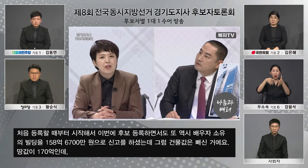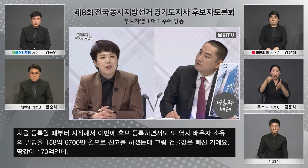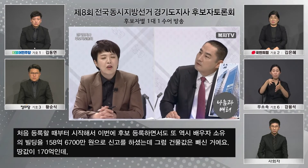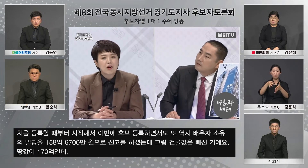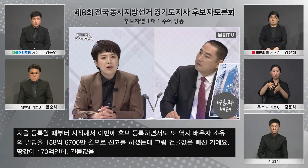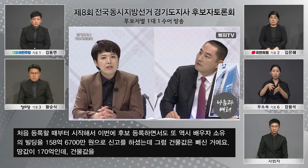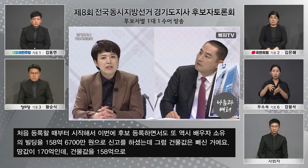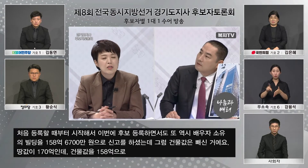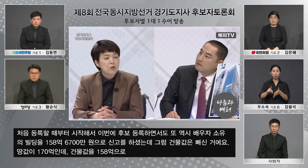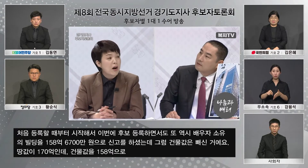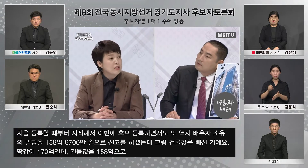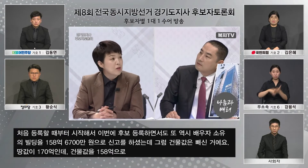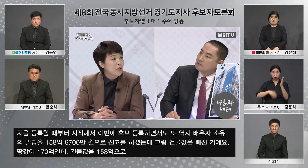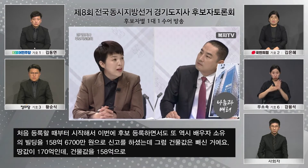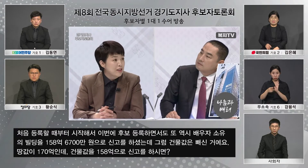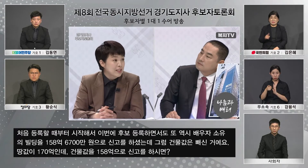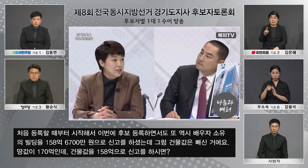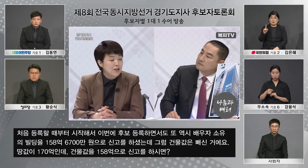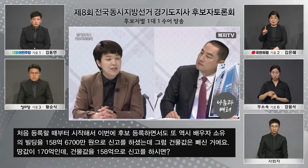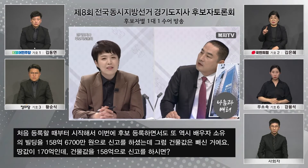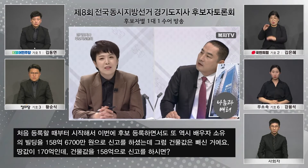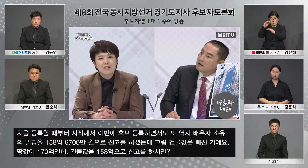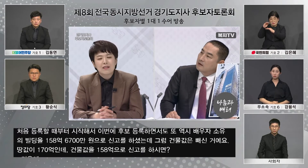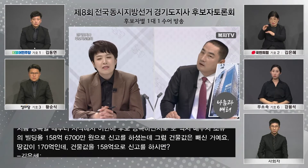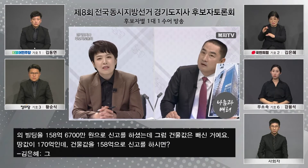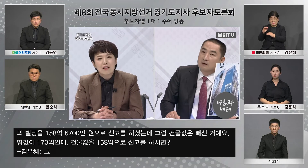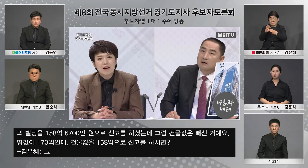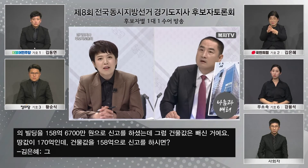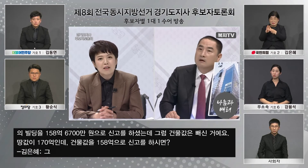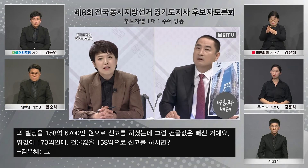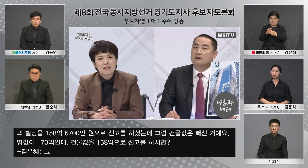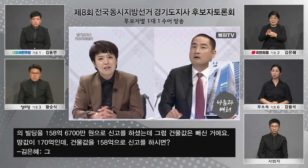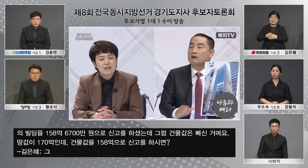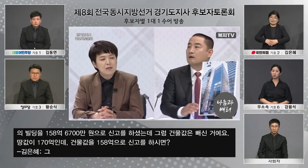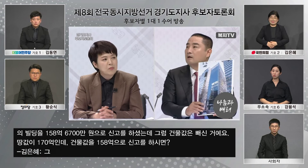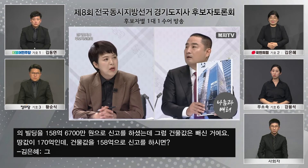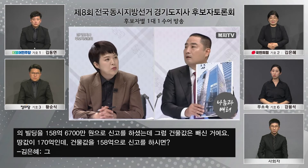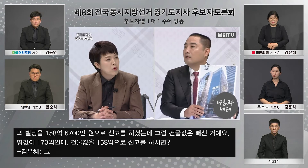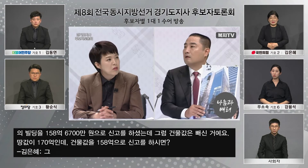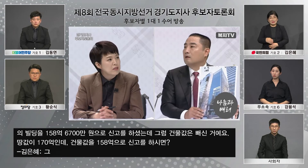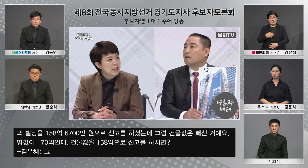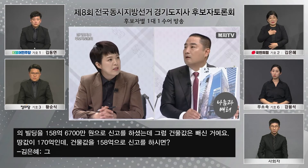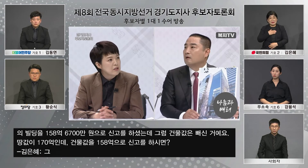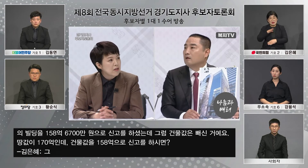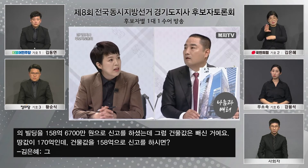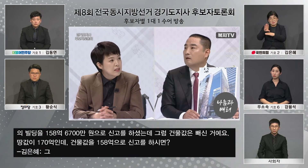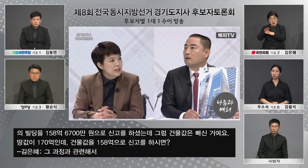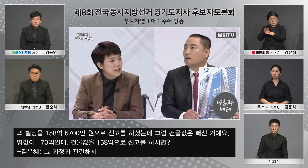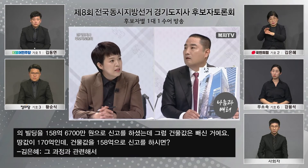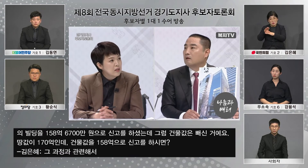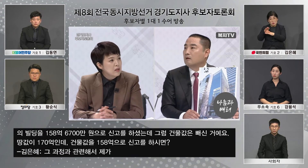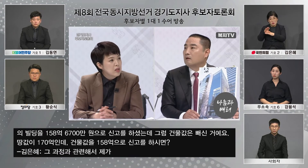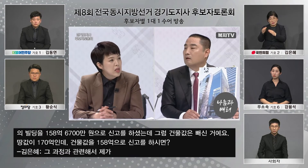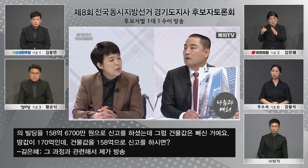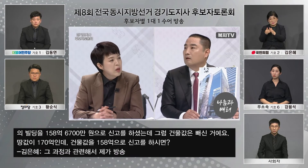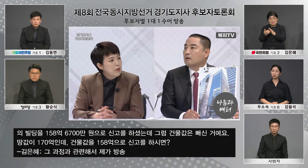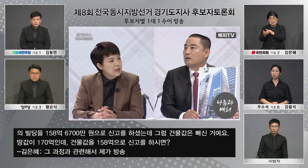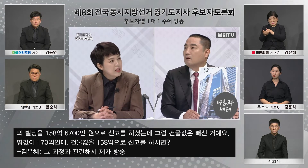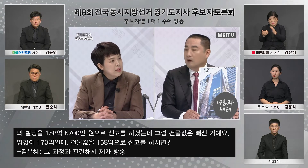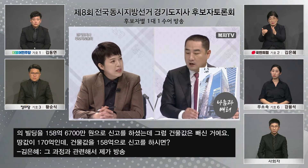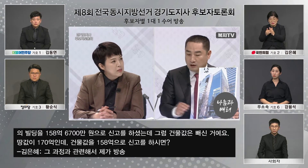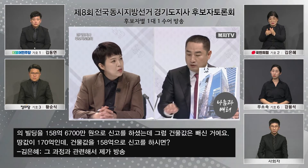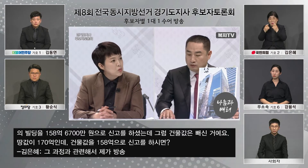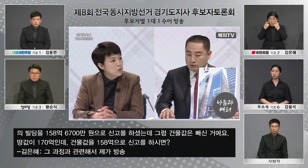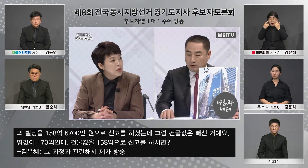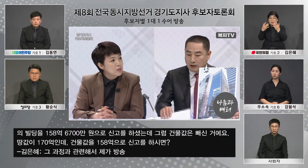하시면? 그 과정과 관련해서 네. 제가 방송 끝나기 전까지 이 부분에